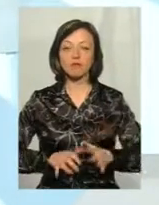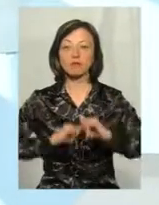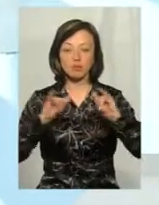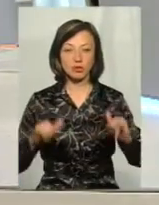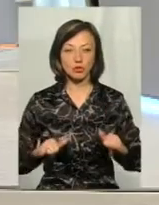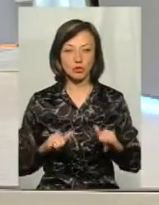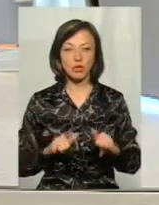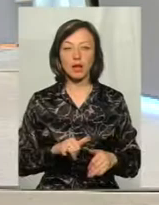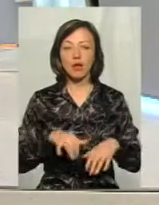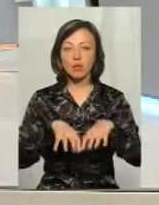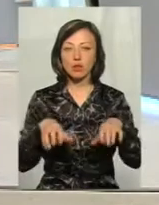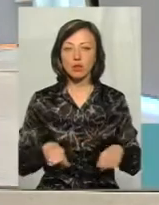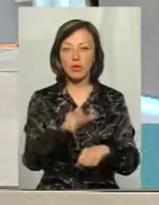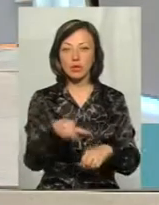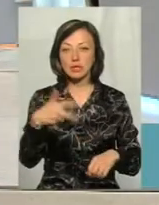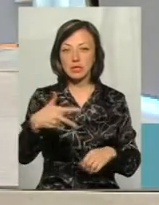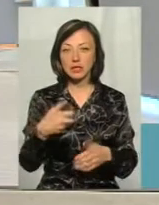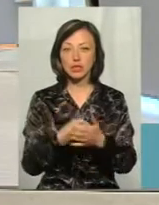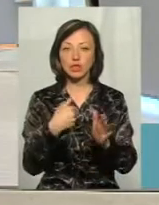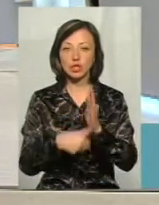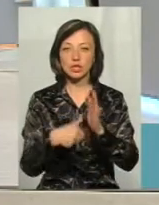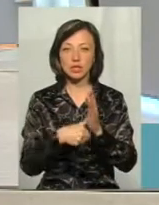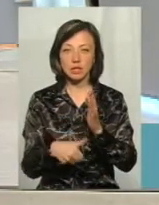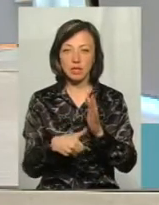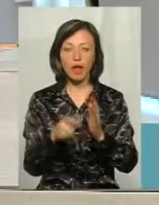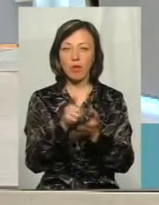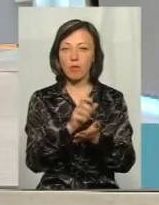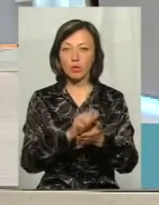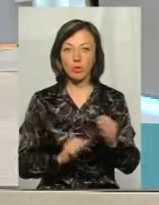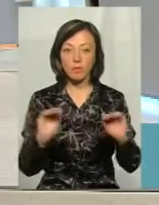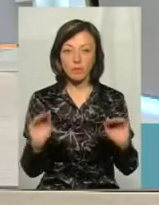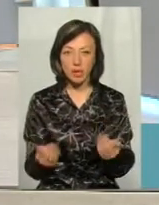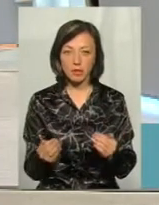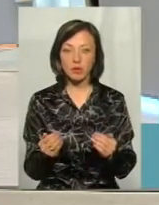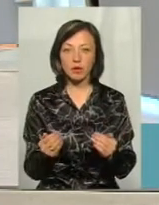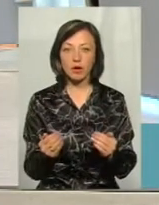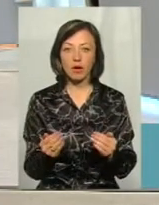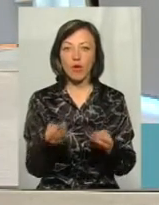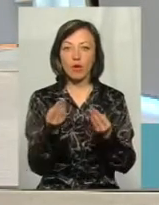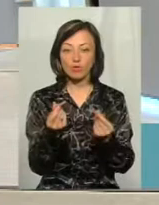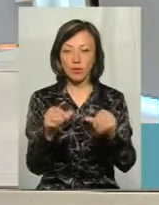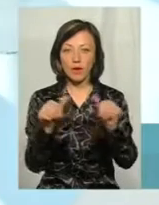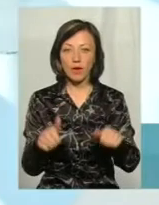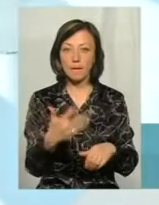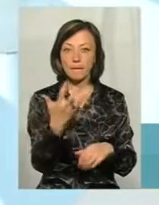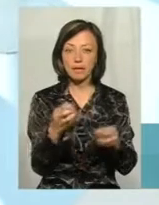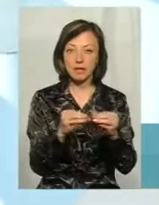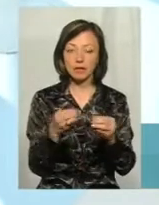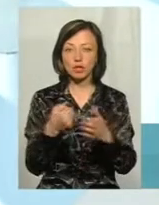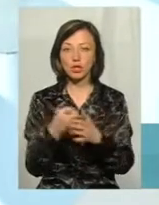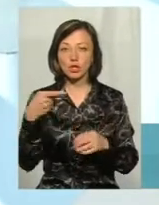збільшені на посадових осіб від 30 до 60 неподаткованих мільйонів, тобто в грошовому вигляді це складає від 510